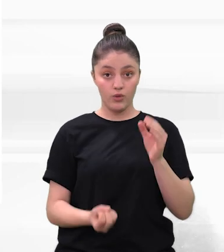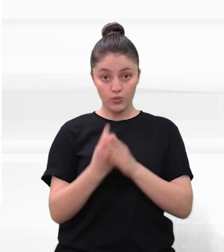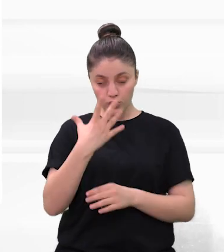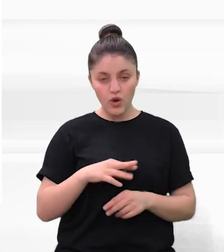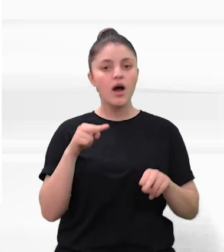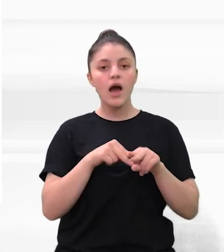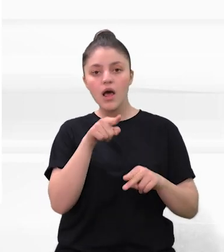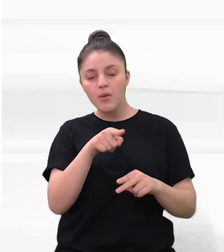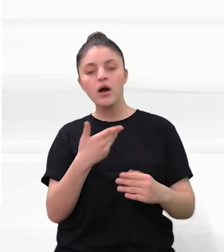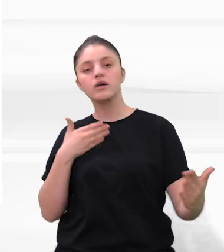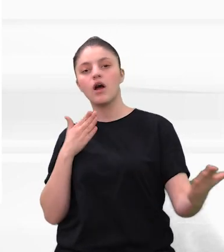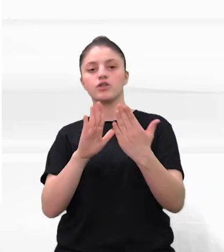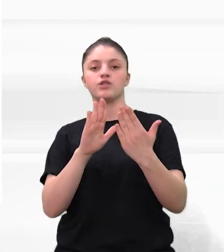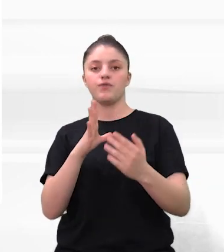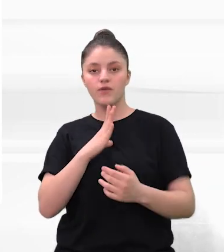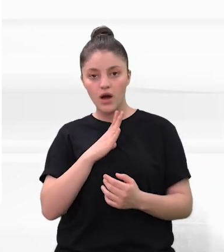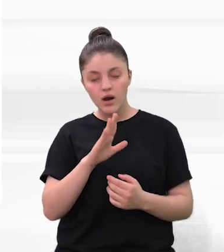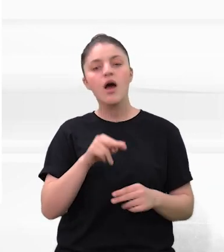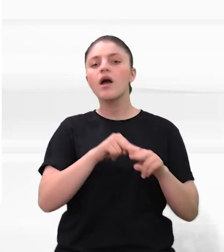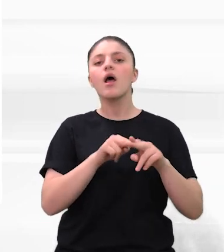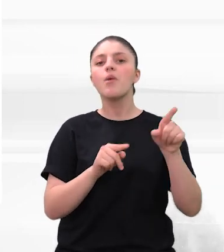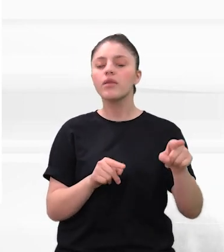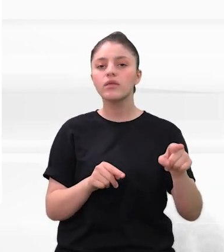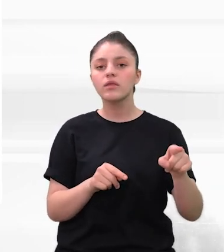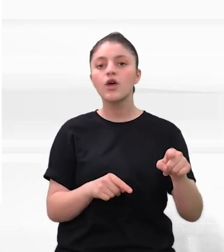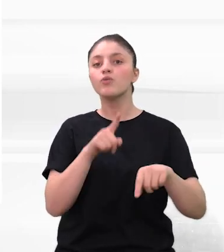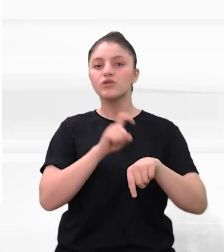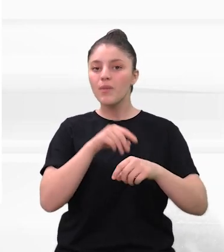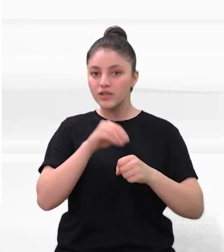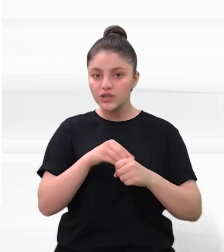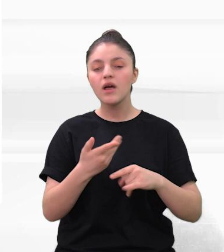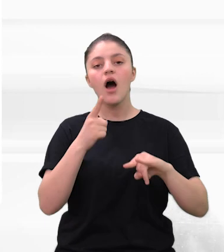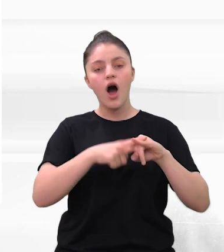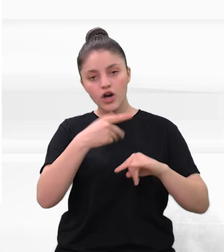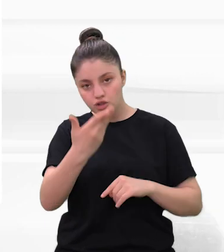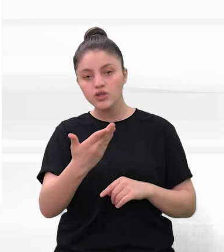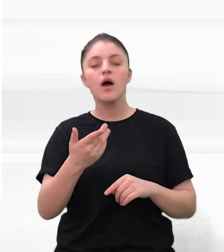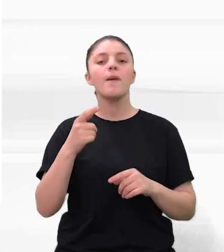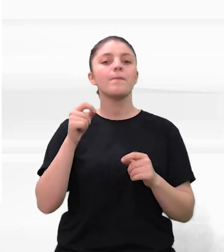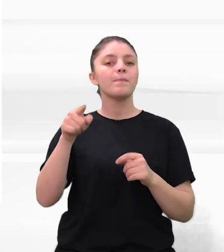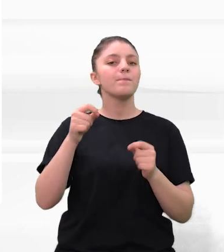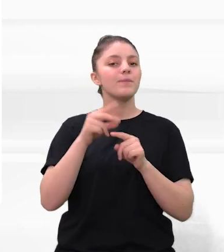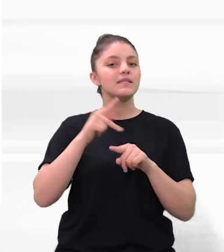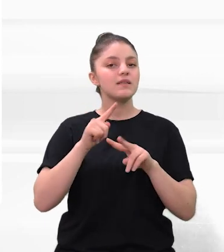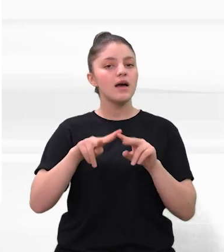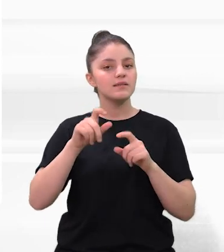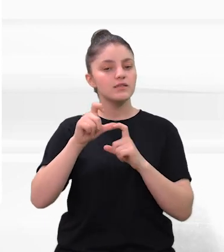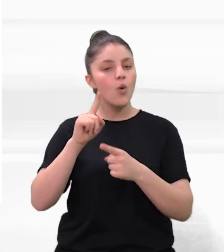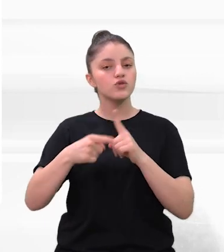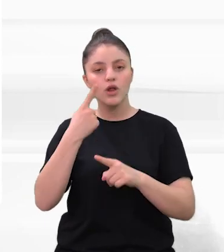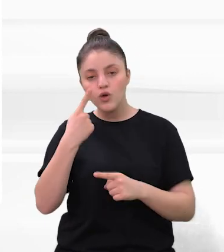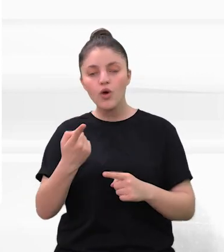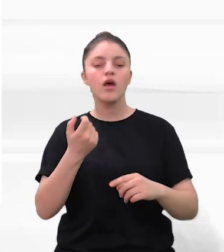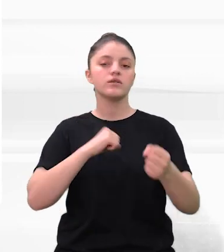geliştirince Karamanoğulları karşı karşıya gelmiştir Karamanoğulları bu süreçte hem parçalarla hem bizans'ı Osmanlı'ya karşı çıplaklar yapmıştır doğru